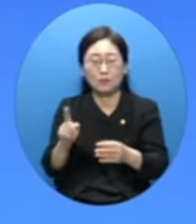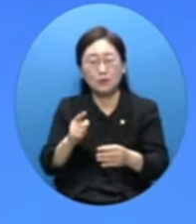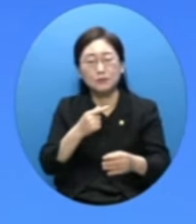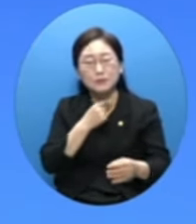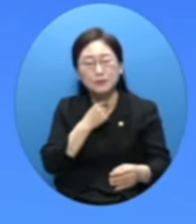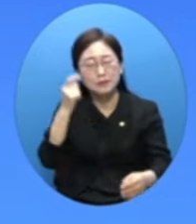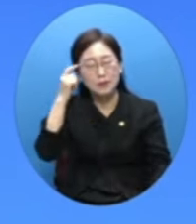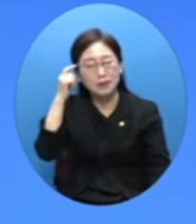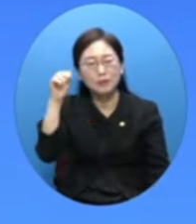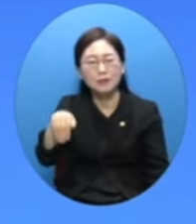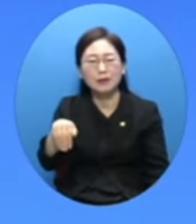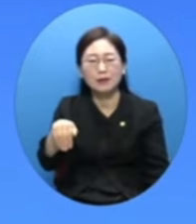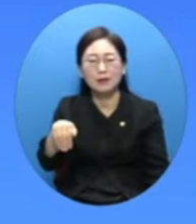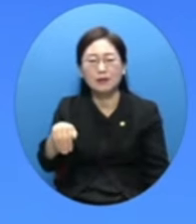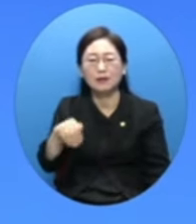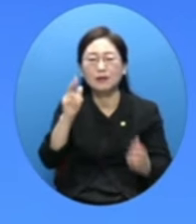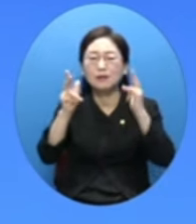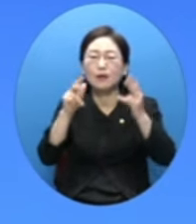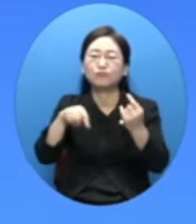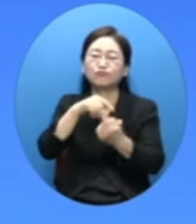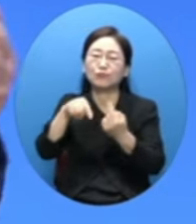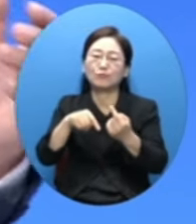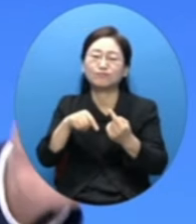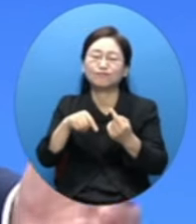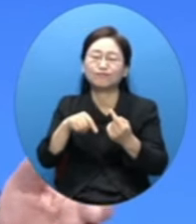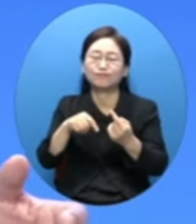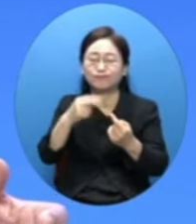떨어지니깐 사업도 안 되고